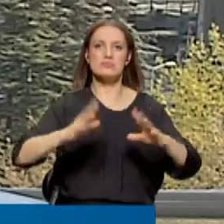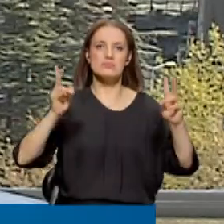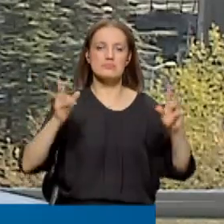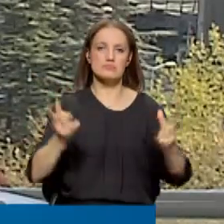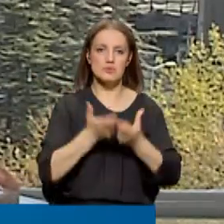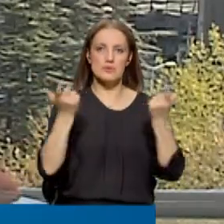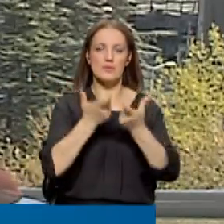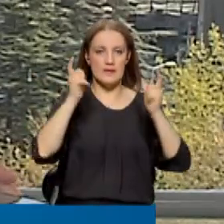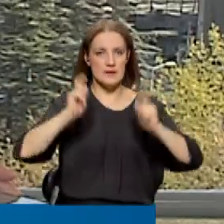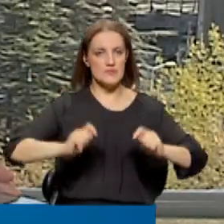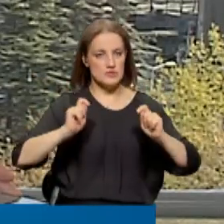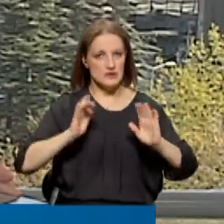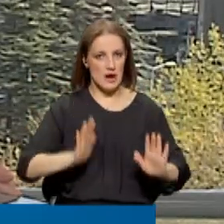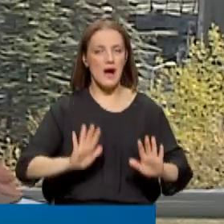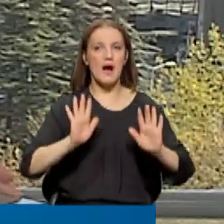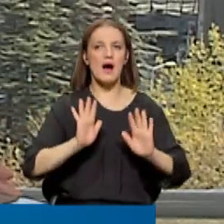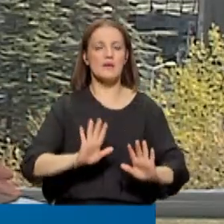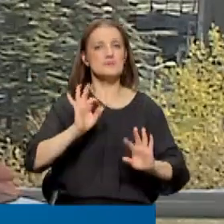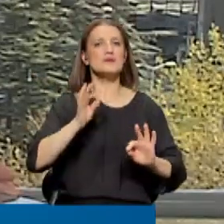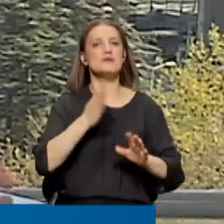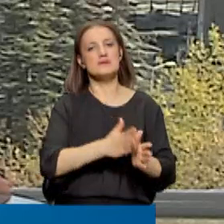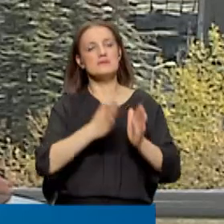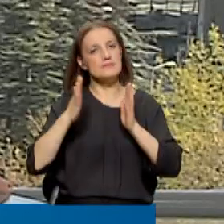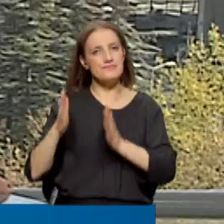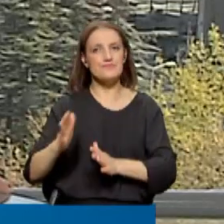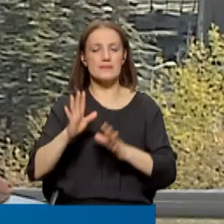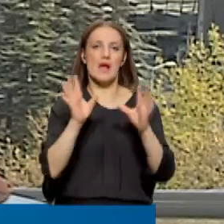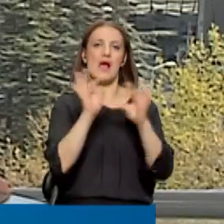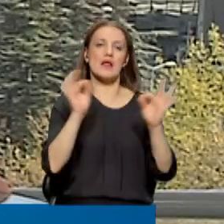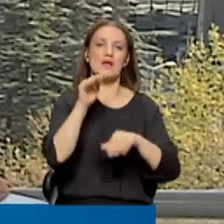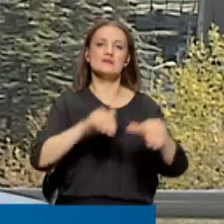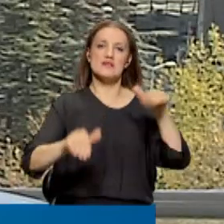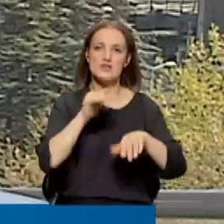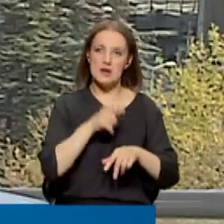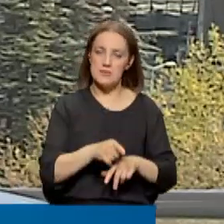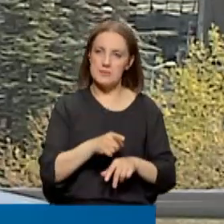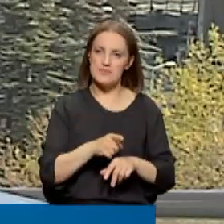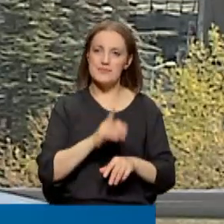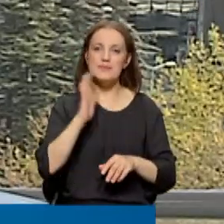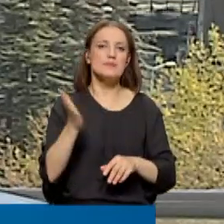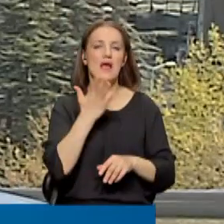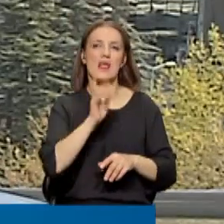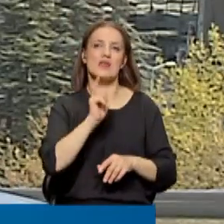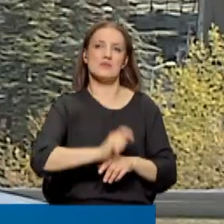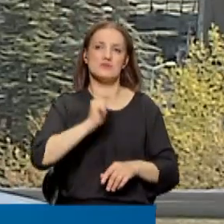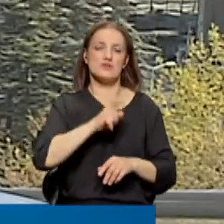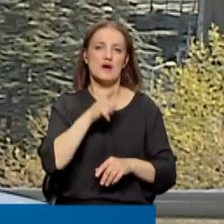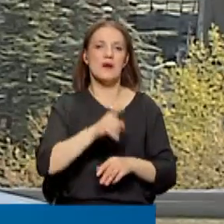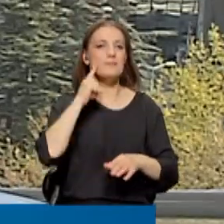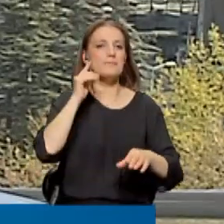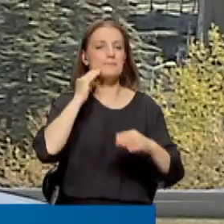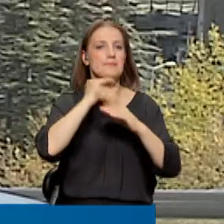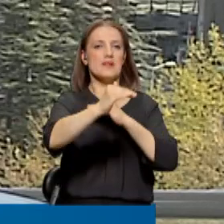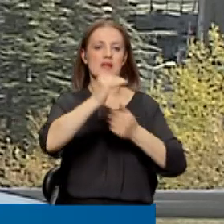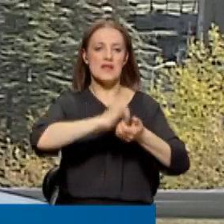toplantıların gündemi elbette bir tarafıyla erken seçim, diğer tarafıyla neler yapılacak? Yani Millet